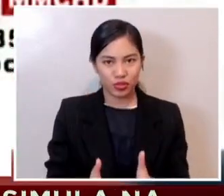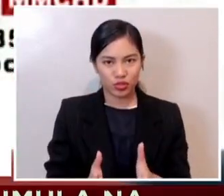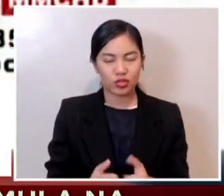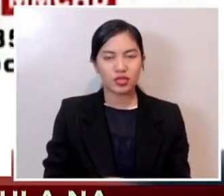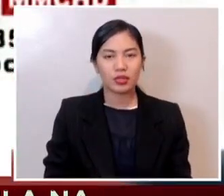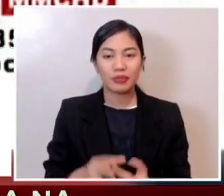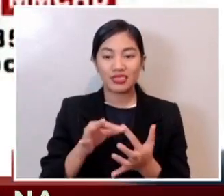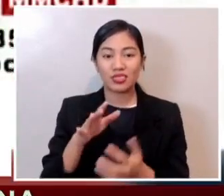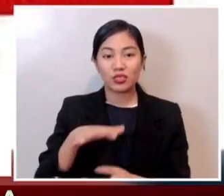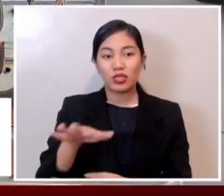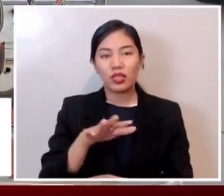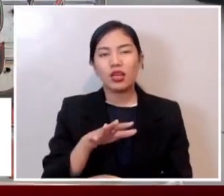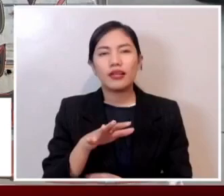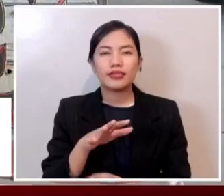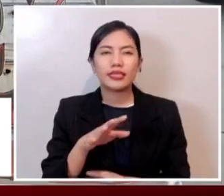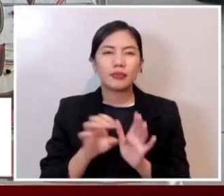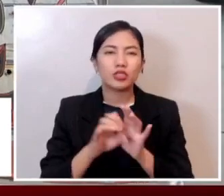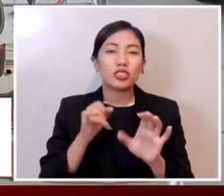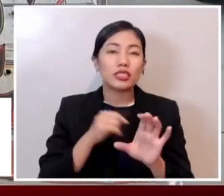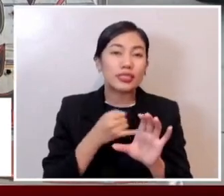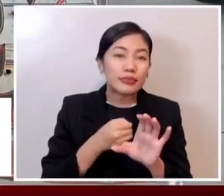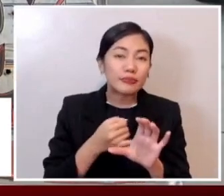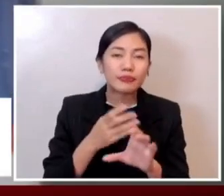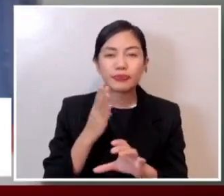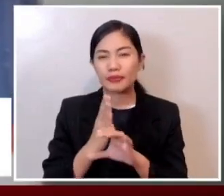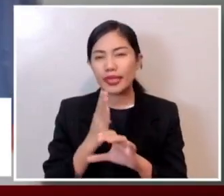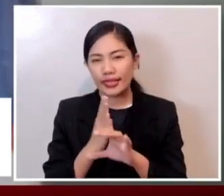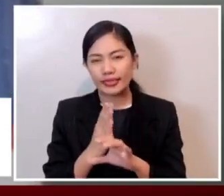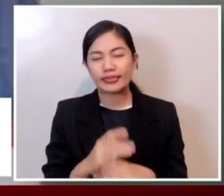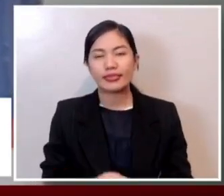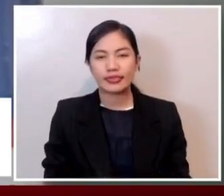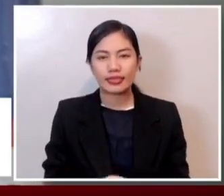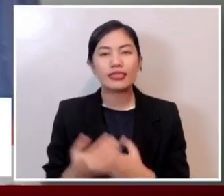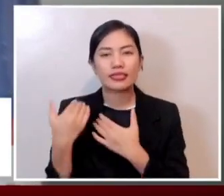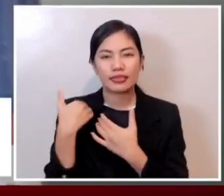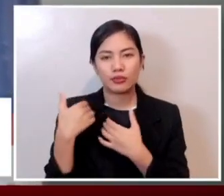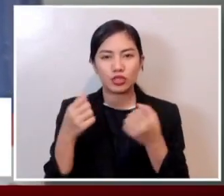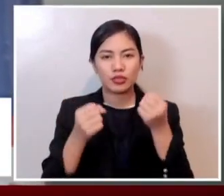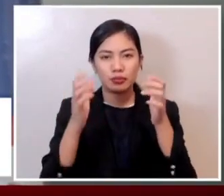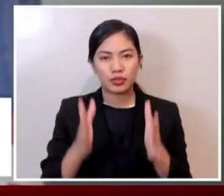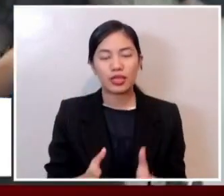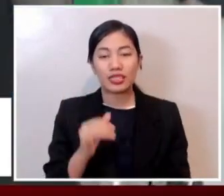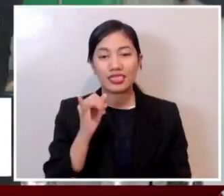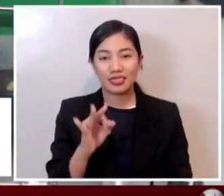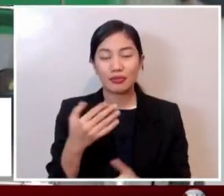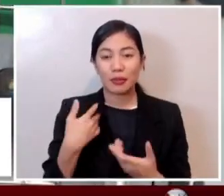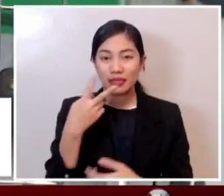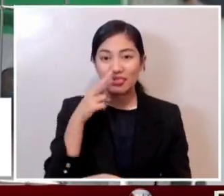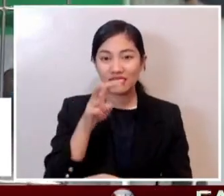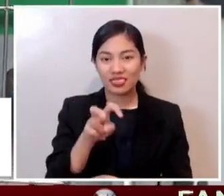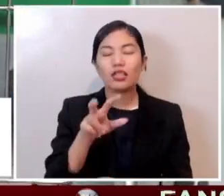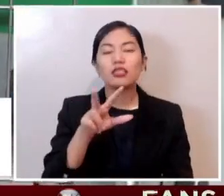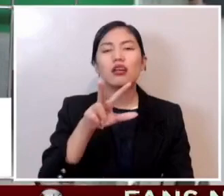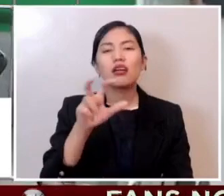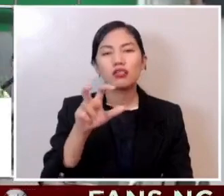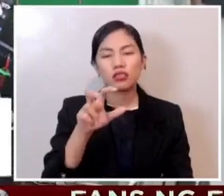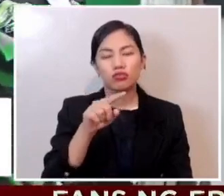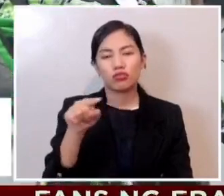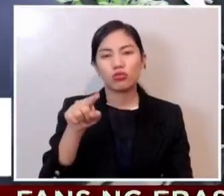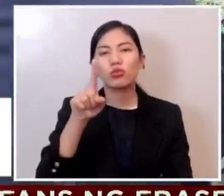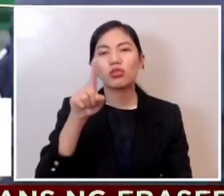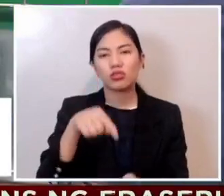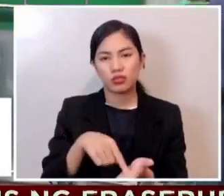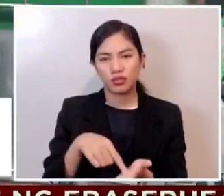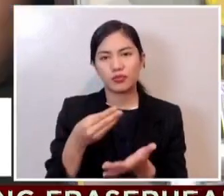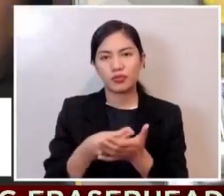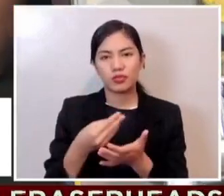POJ and buses po. Sa mga mahuhuli, 300 hanggang 1,000 pesos ang multa. Minsan, may kasama pang 6